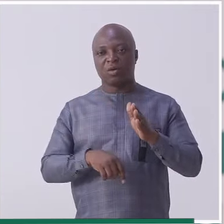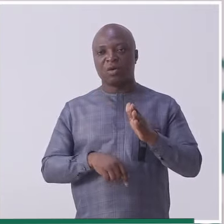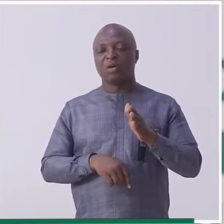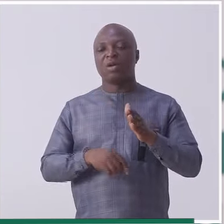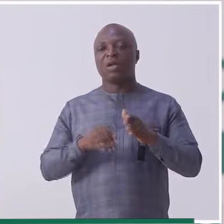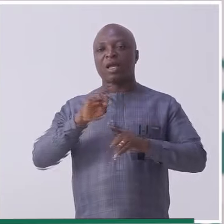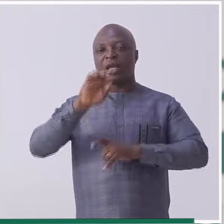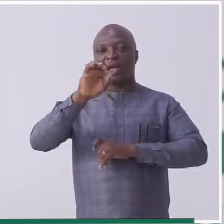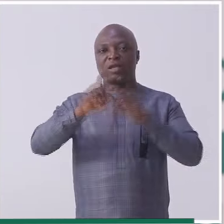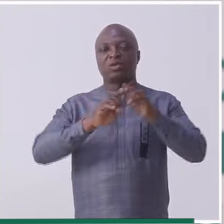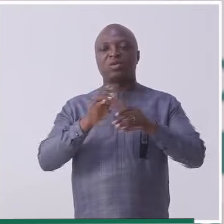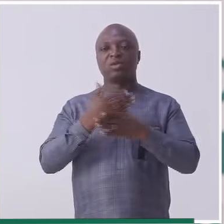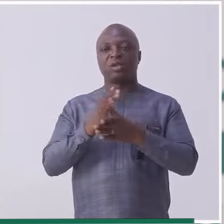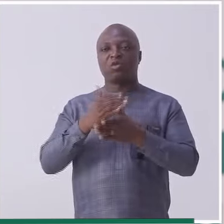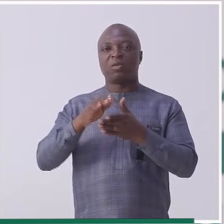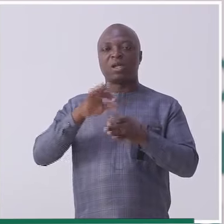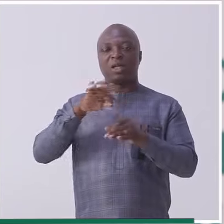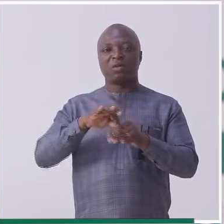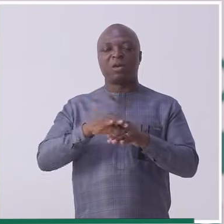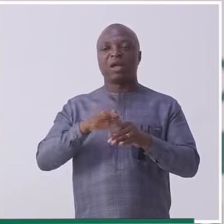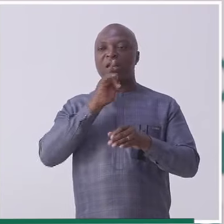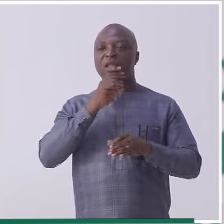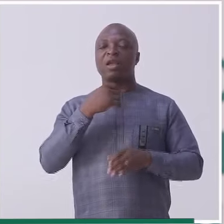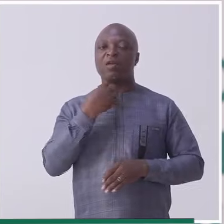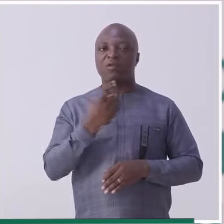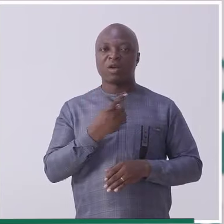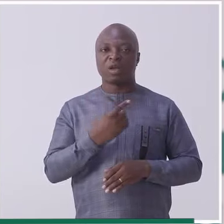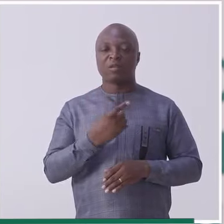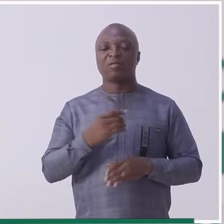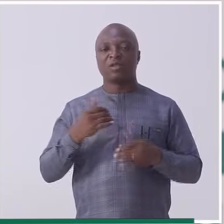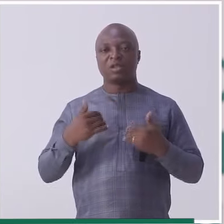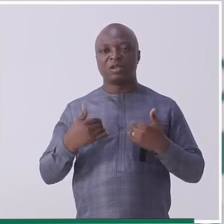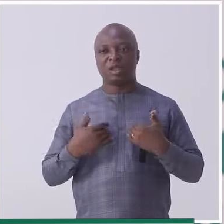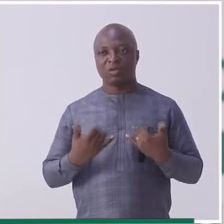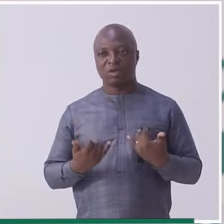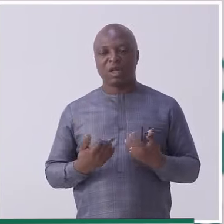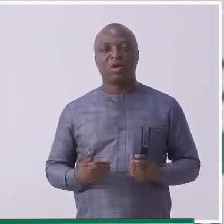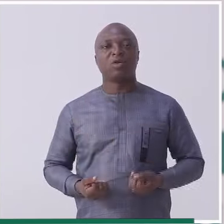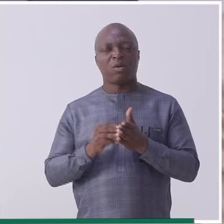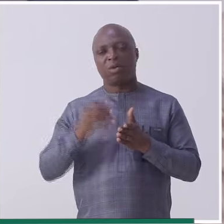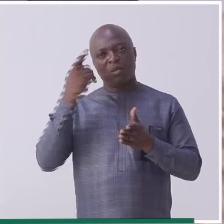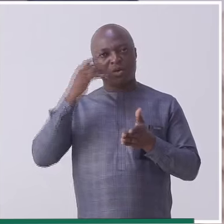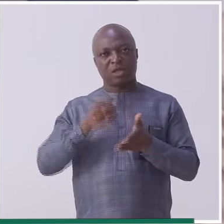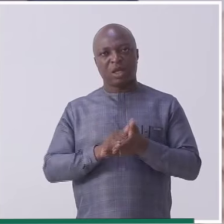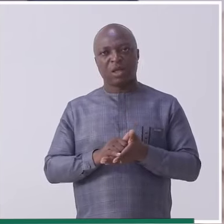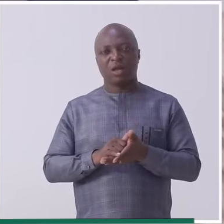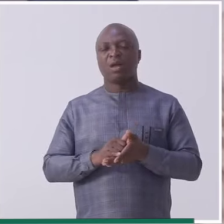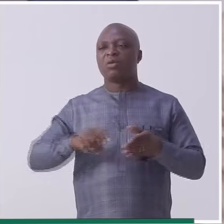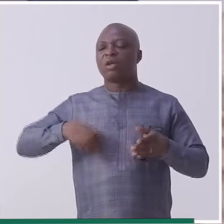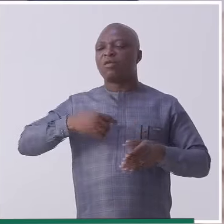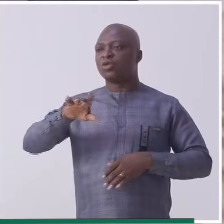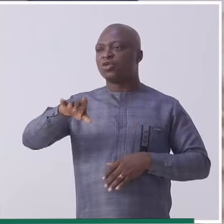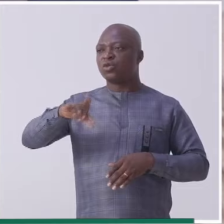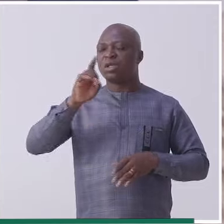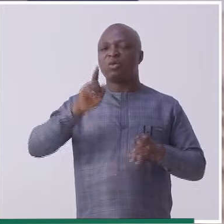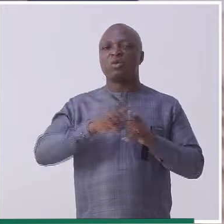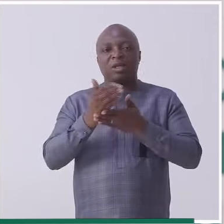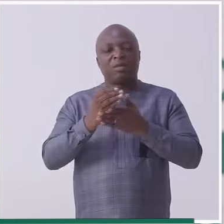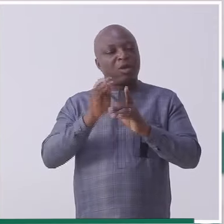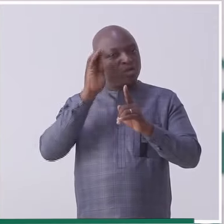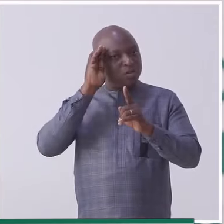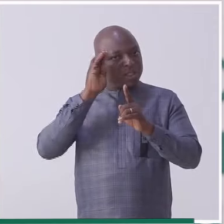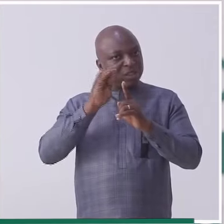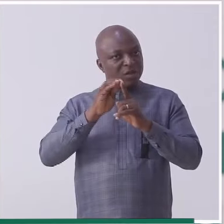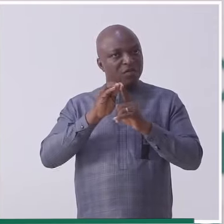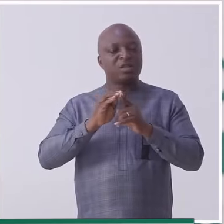la question du découpage électoral a été évoquée. J'ai tout à l'heure suggéré que nous privilégions les aspects objectifs.